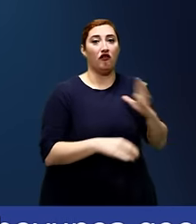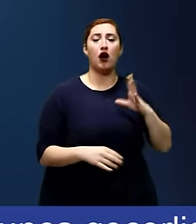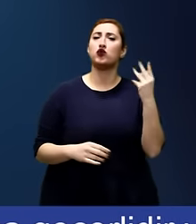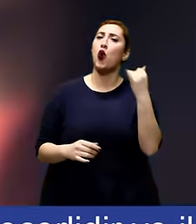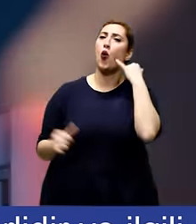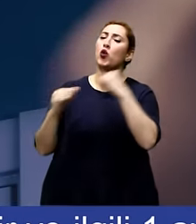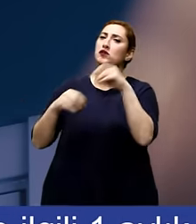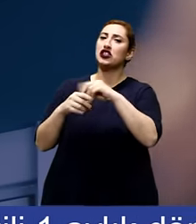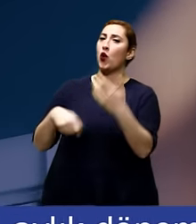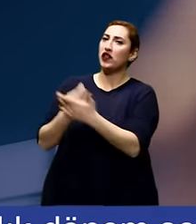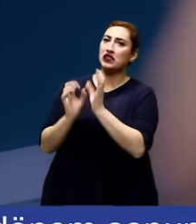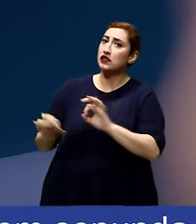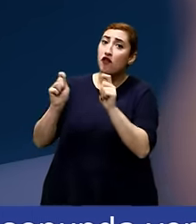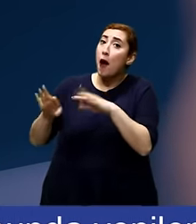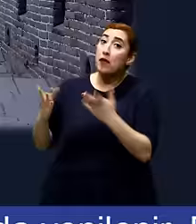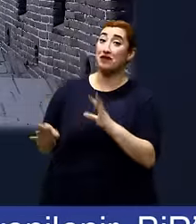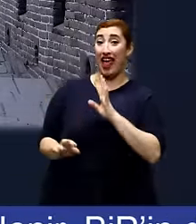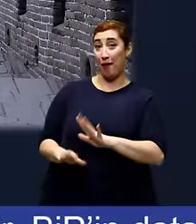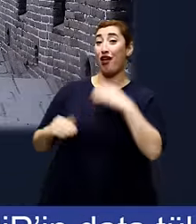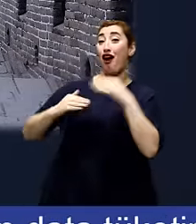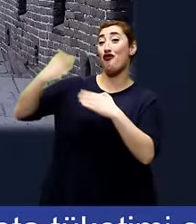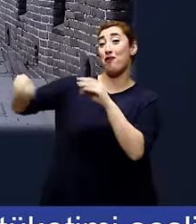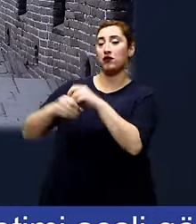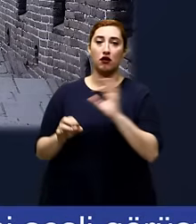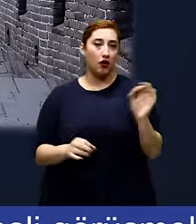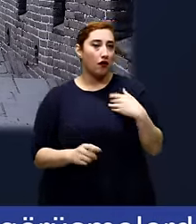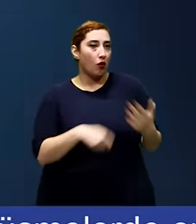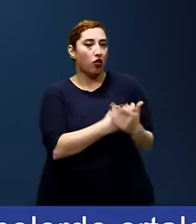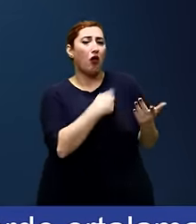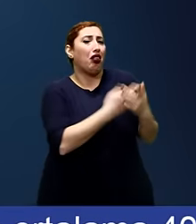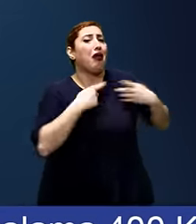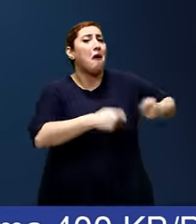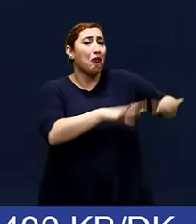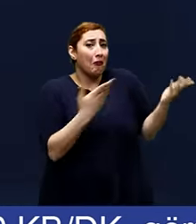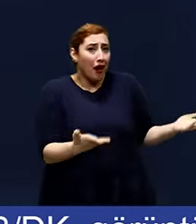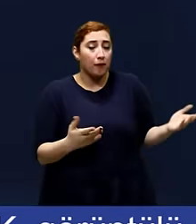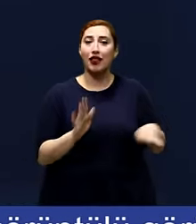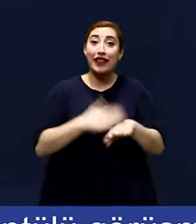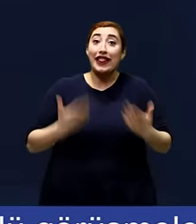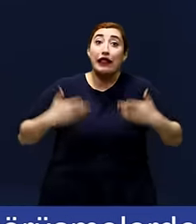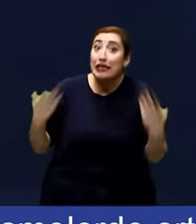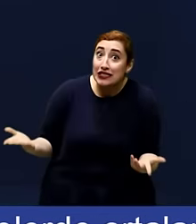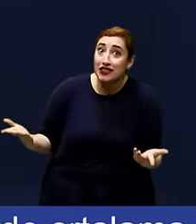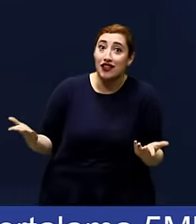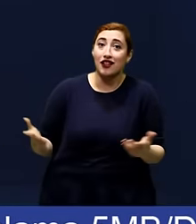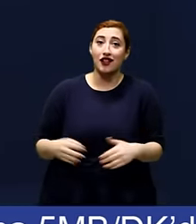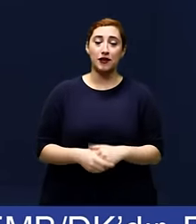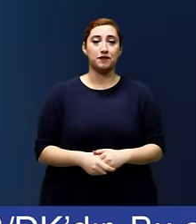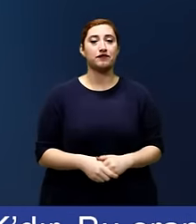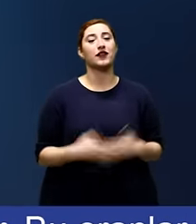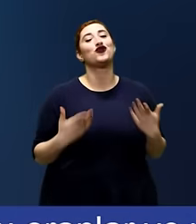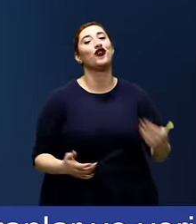Bu kadar konuşma için bir şey ödememişsiniz ama. Hem de yurt dışından. Evet, ödemedim. Ödemem ki zaten. Niye? Neden?